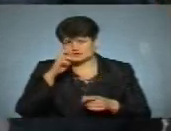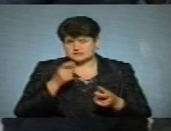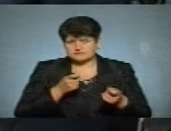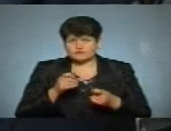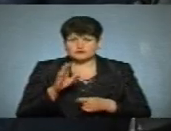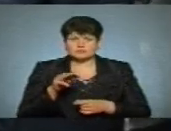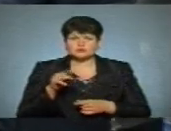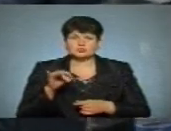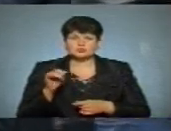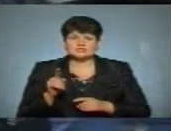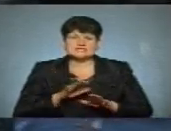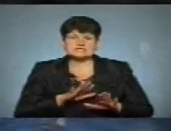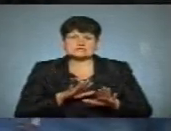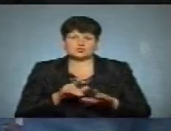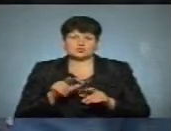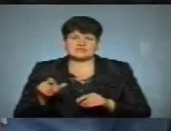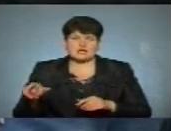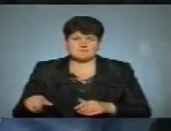Володимиром Трушем та його заступниками.